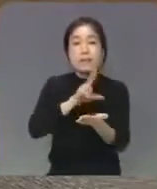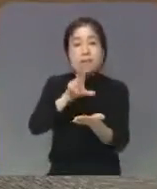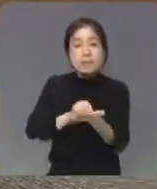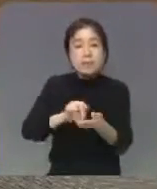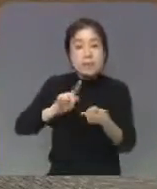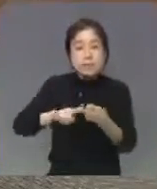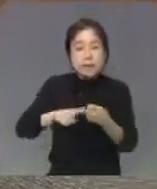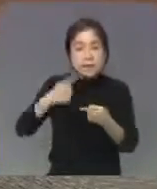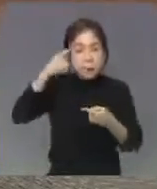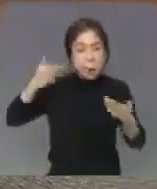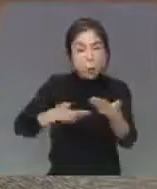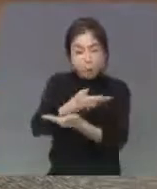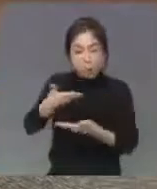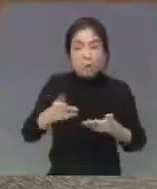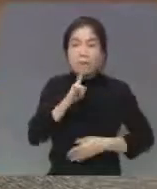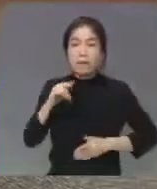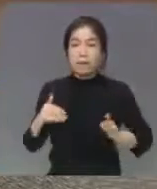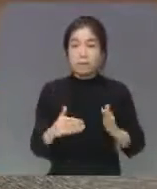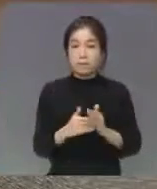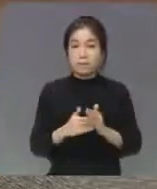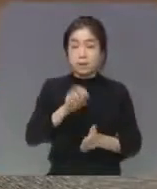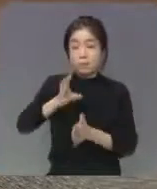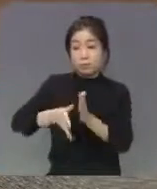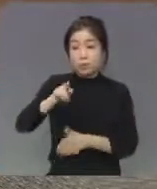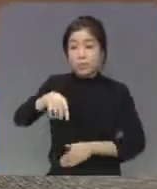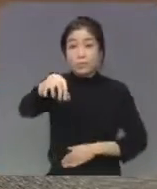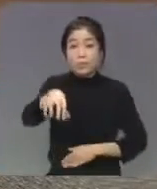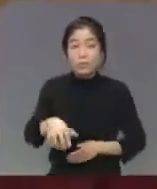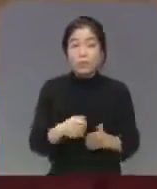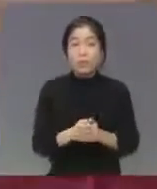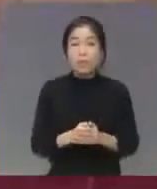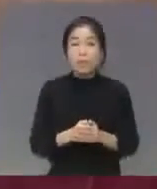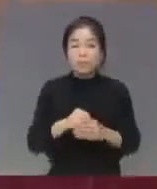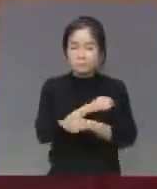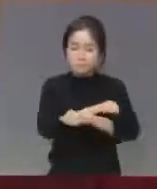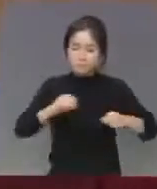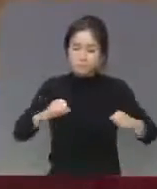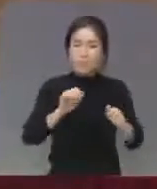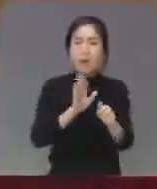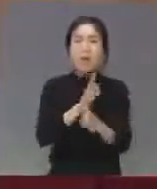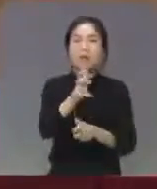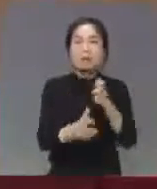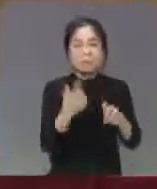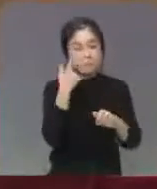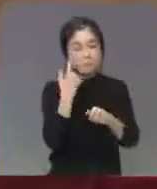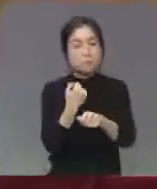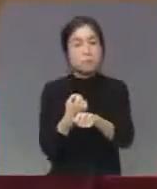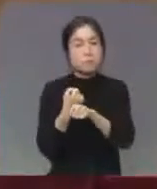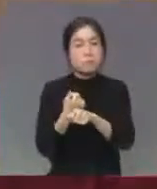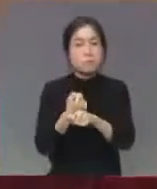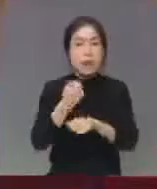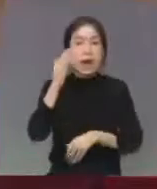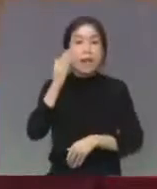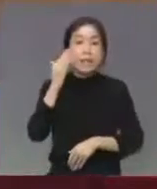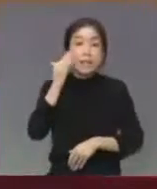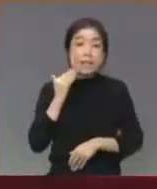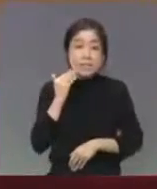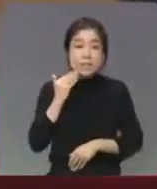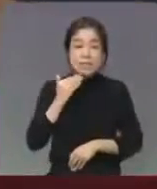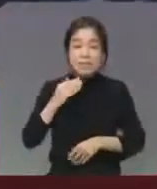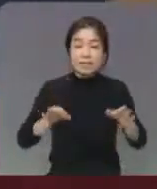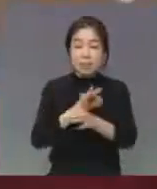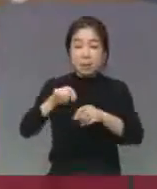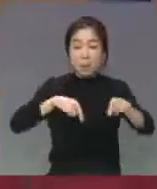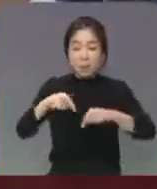의견을 나눴다 고 밝혔습니다 번 유씨는 이 자리에서 초 광역 협력 사업 발굴과 그린 뉴딜 협력 등에